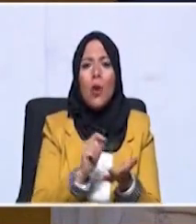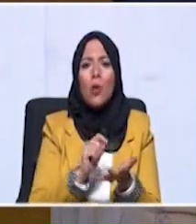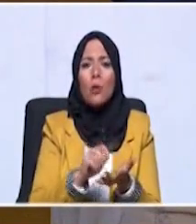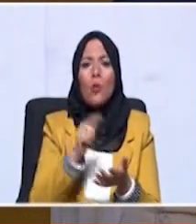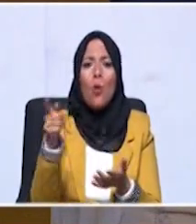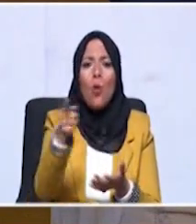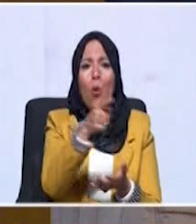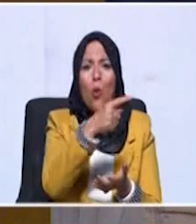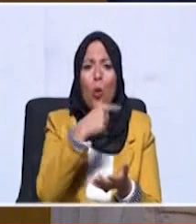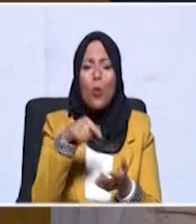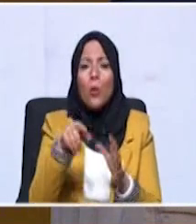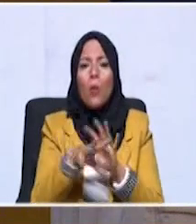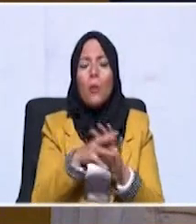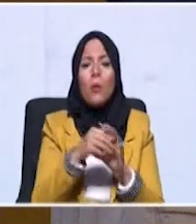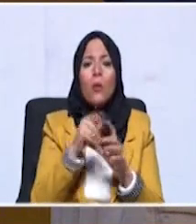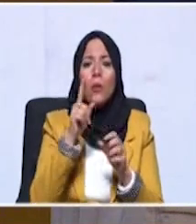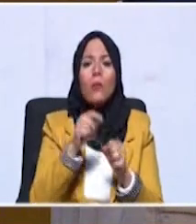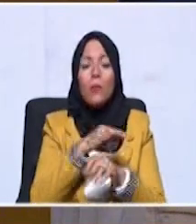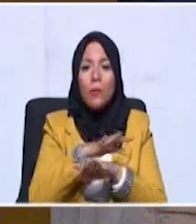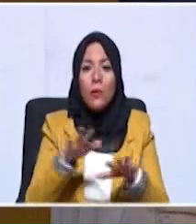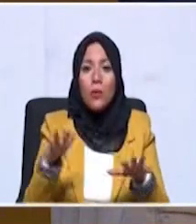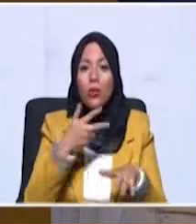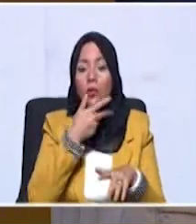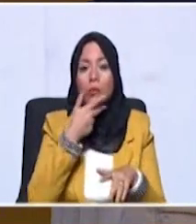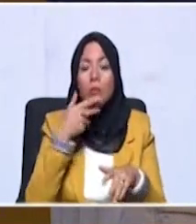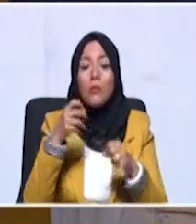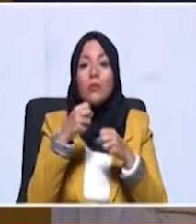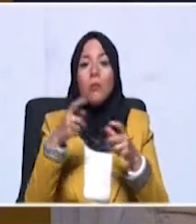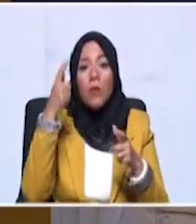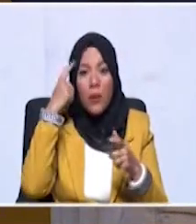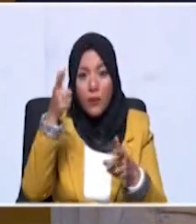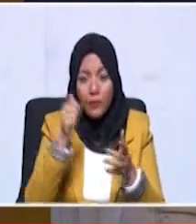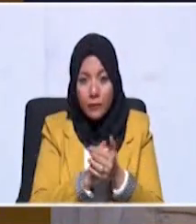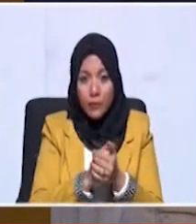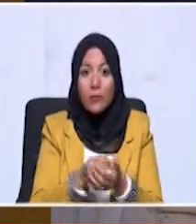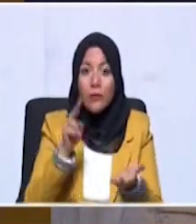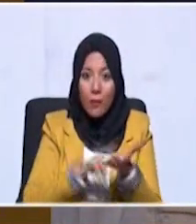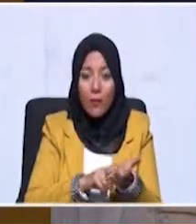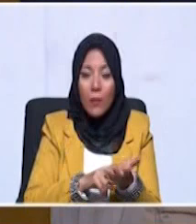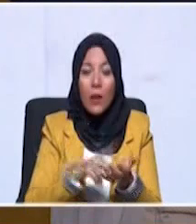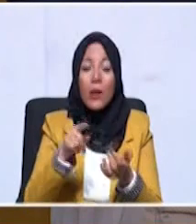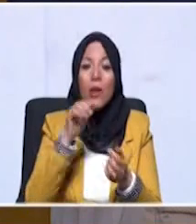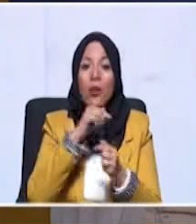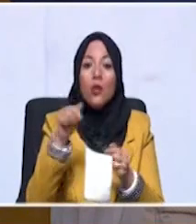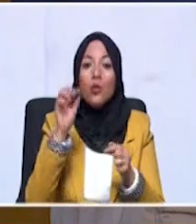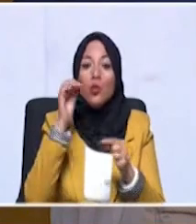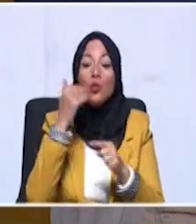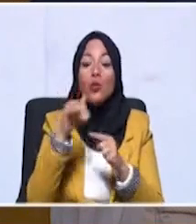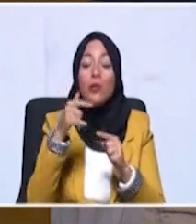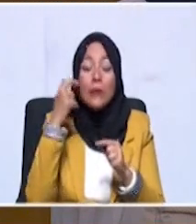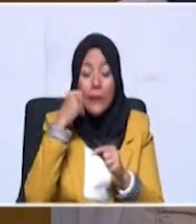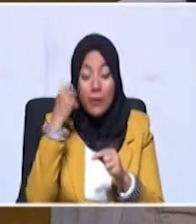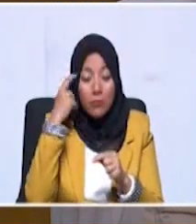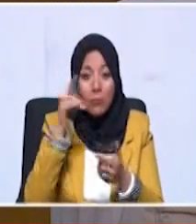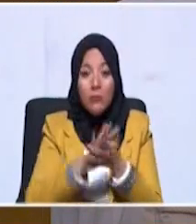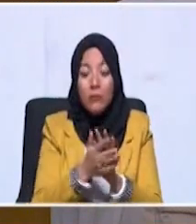كل شيء إلى يوم القيامة، رفعت الأقلام وجفت الصحف. دي قضية معروفة. فإيه اللي بيحصل في ليلة النصف من شعبان على رأي هؤلاء؟ لكن طبعا